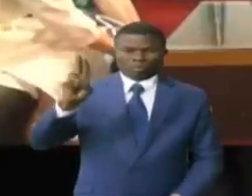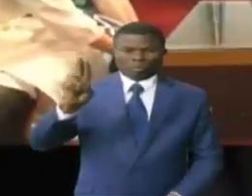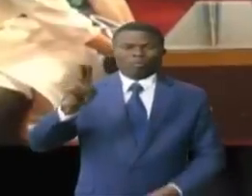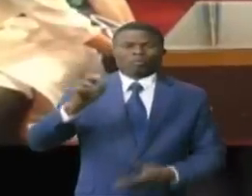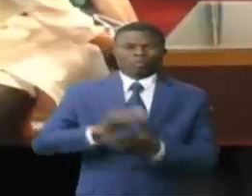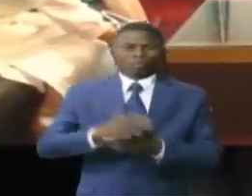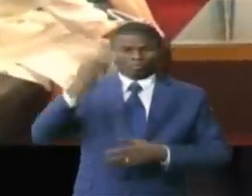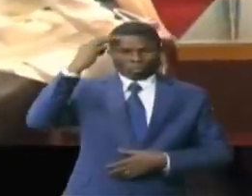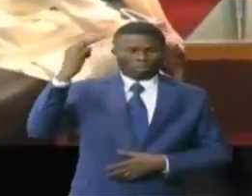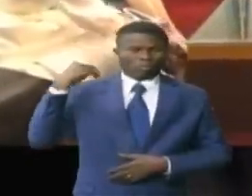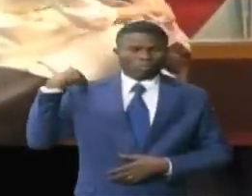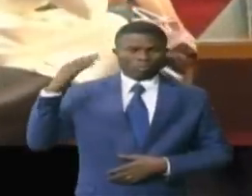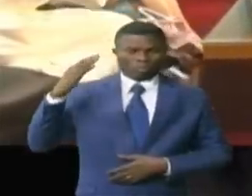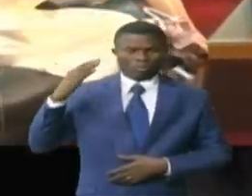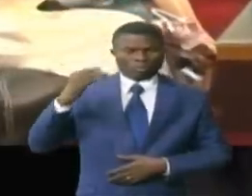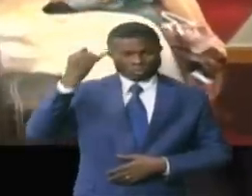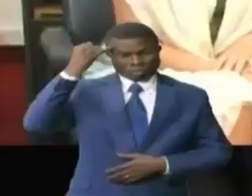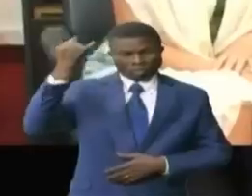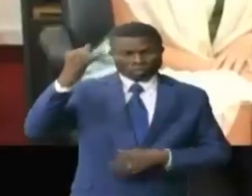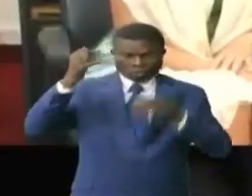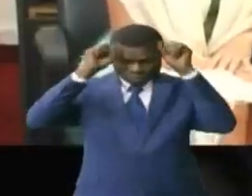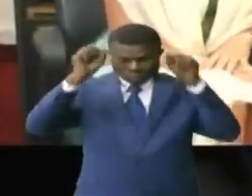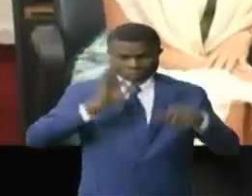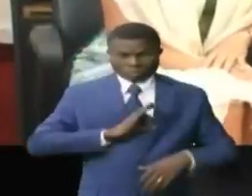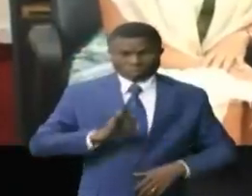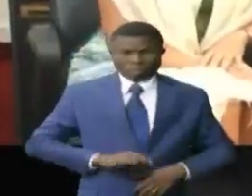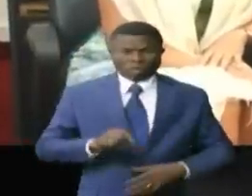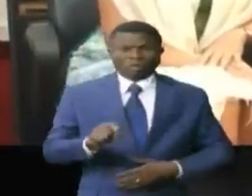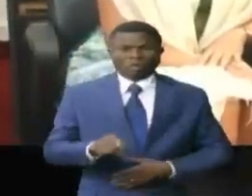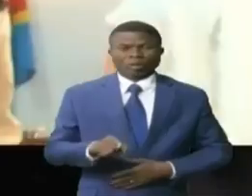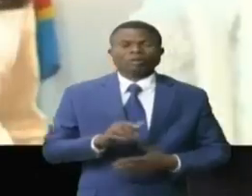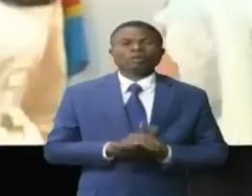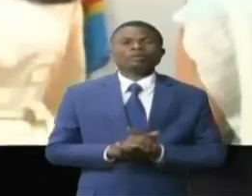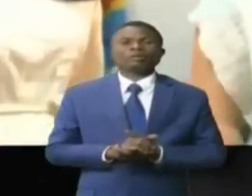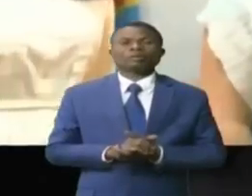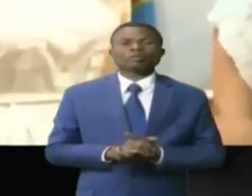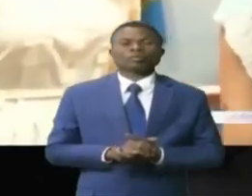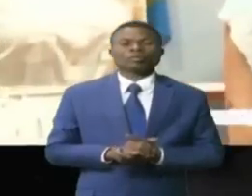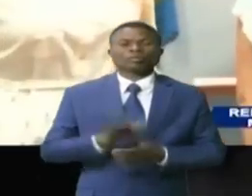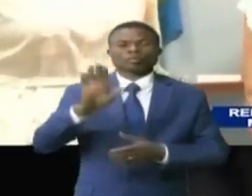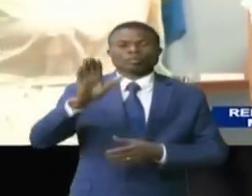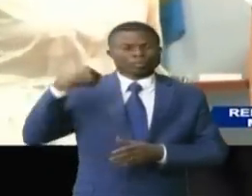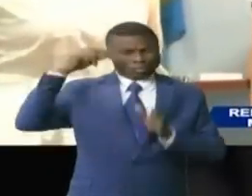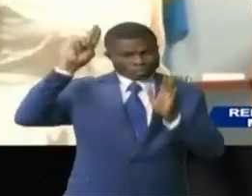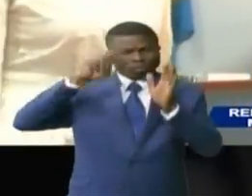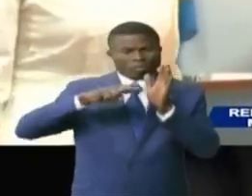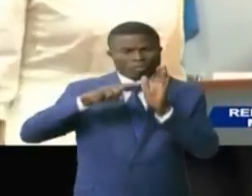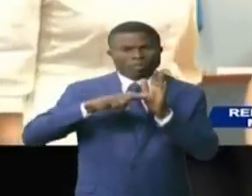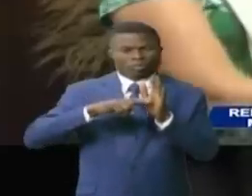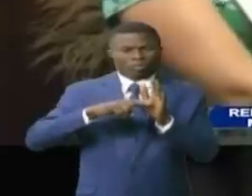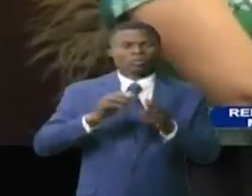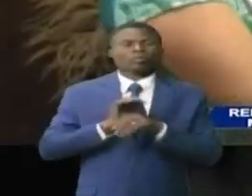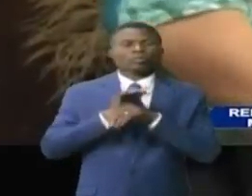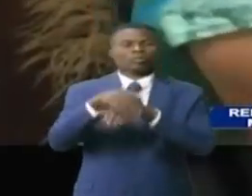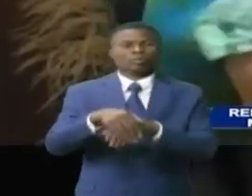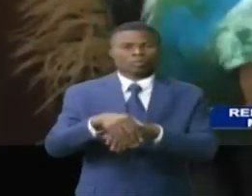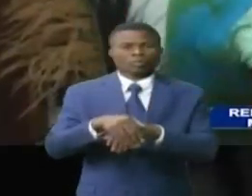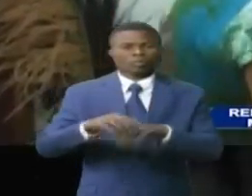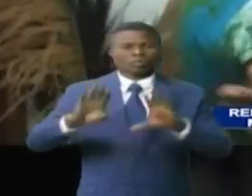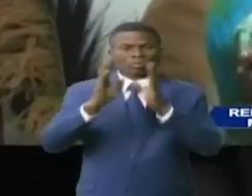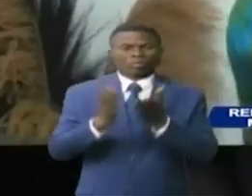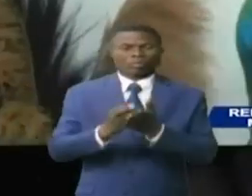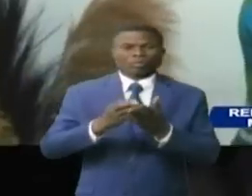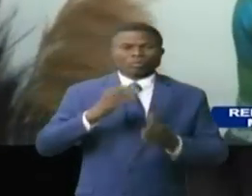diplomatie régionale, la position du chef de l'État, Félix-Antoine Tshisekedi Tshilombo, et son gouvernement qui est d'adhérer toutes les